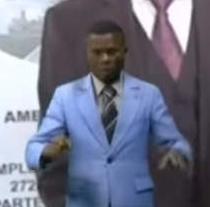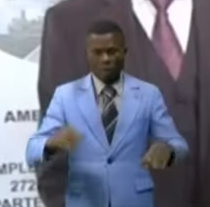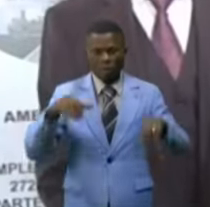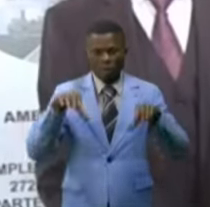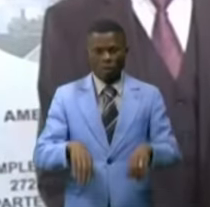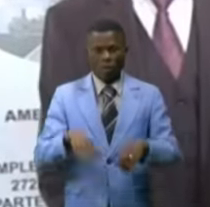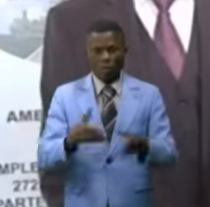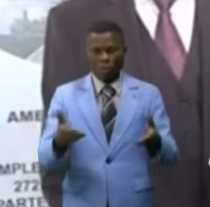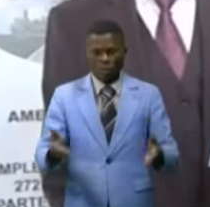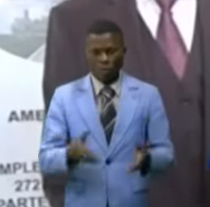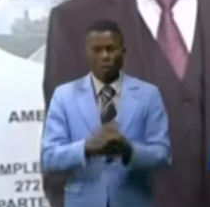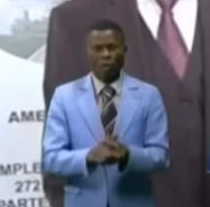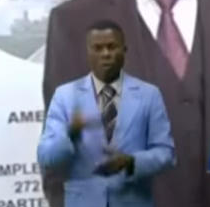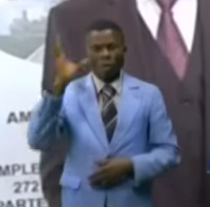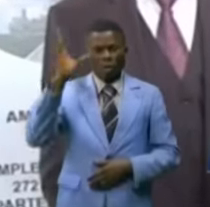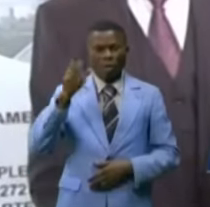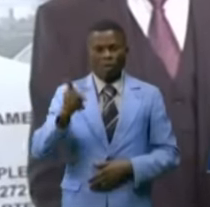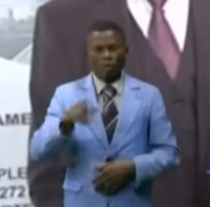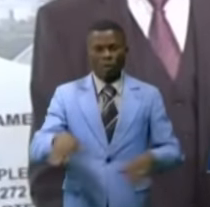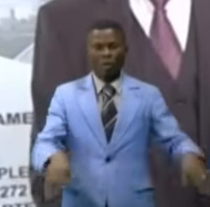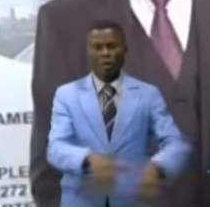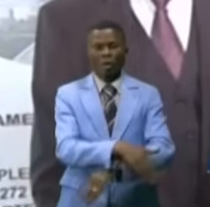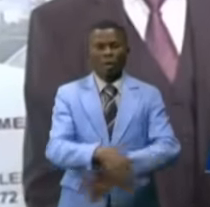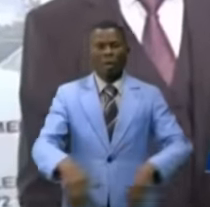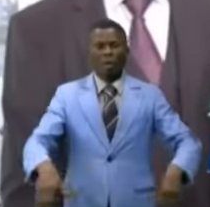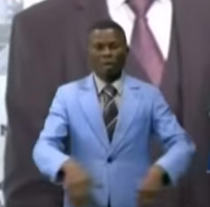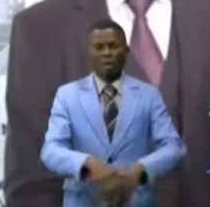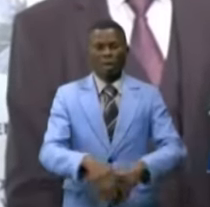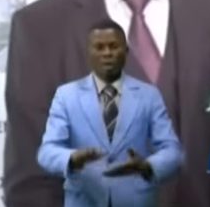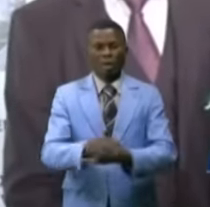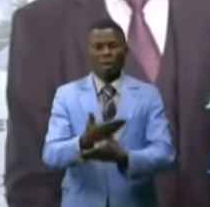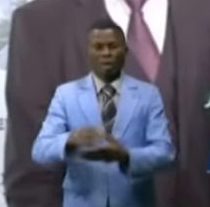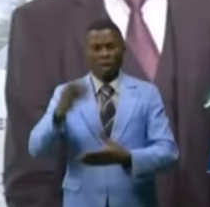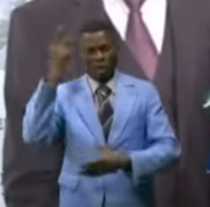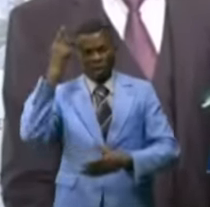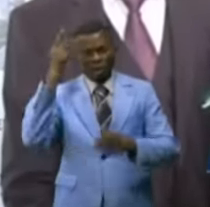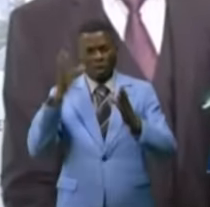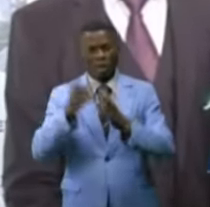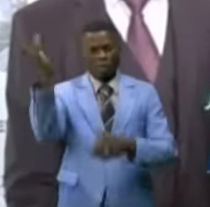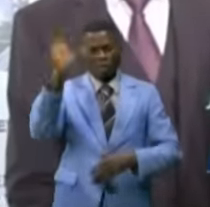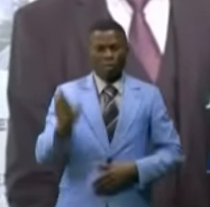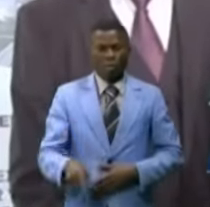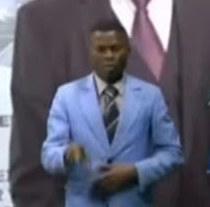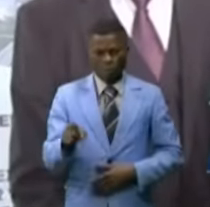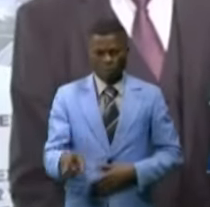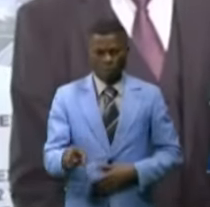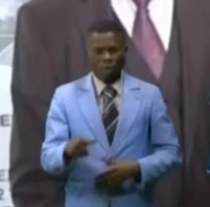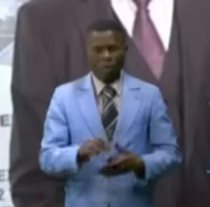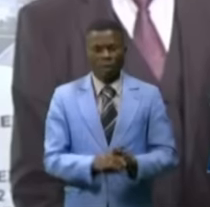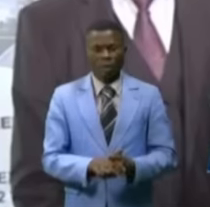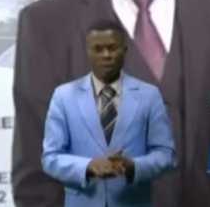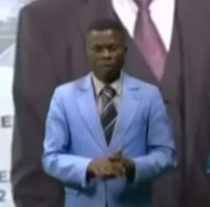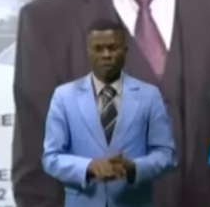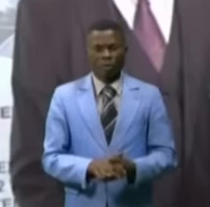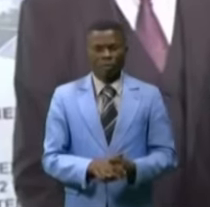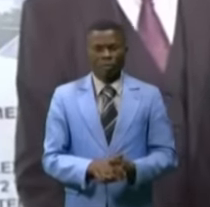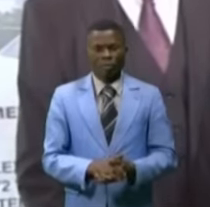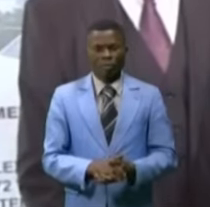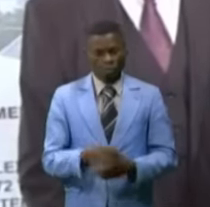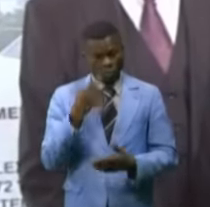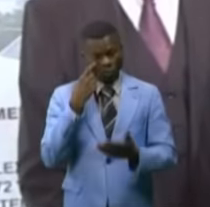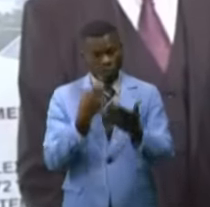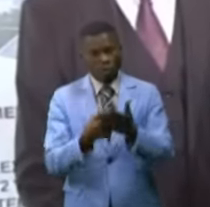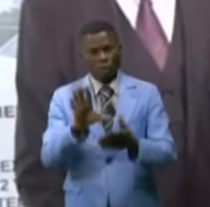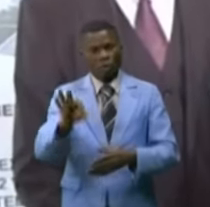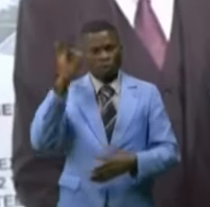RDC. Kasangulu, c'est aux frontières de Kinshasa et le Congo central. L'autre aspect, nous avons